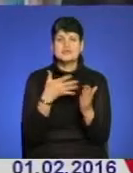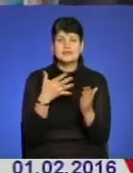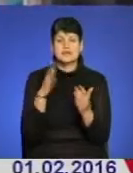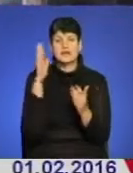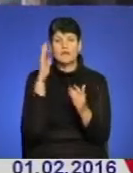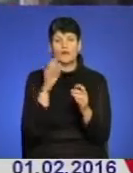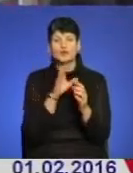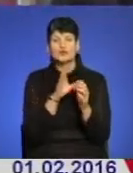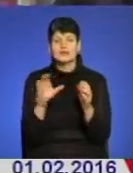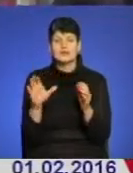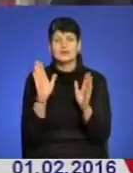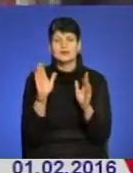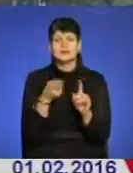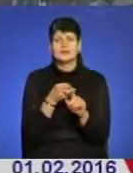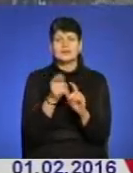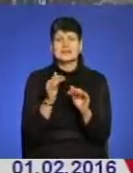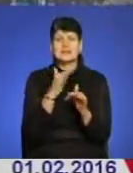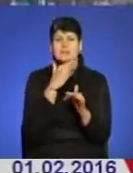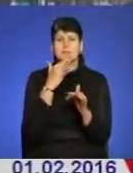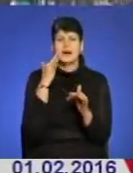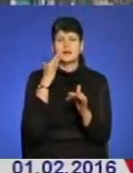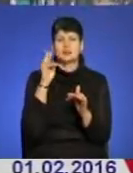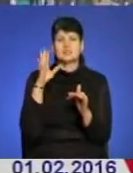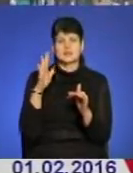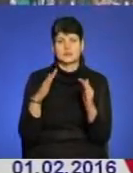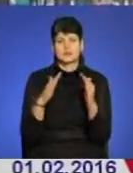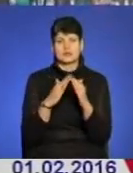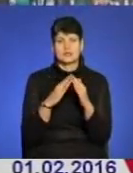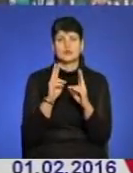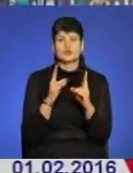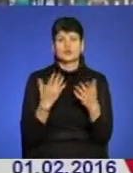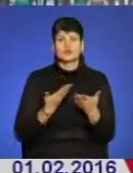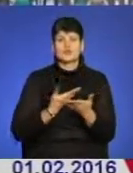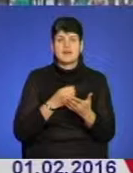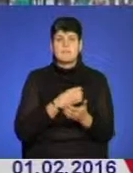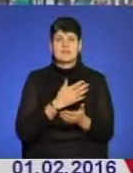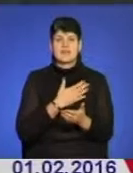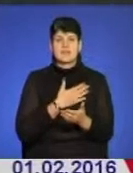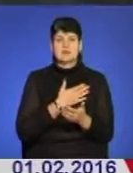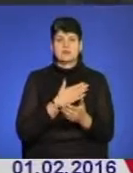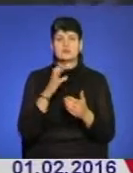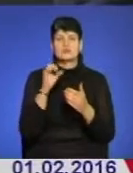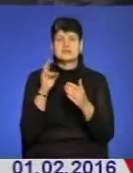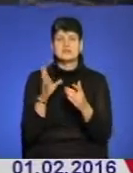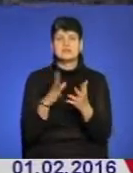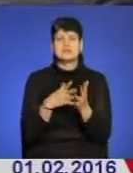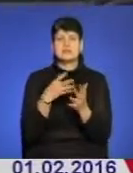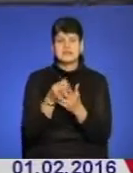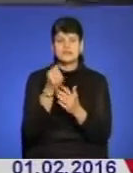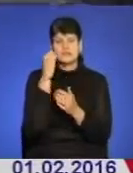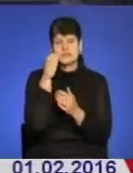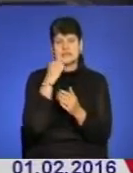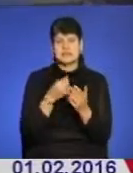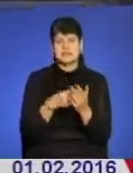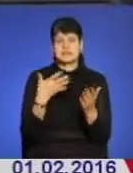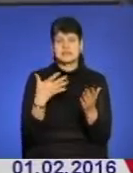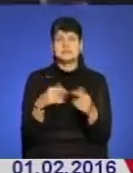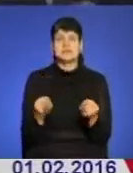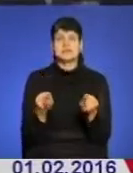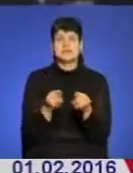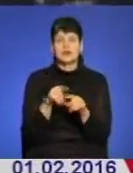виконані роботи. Що стосується абонентського обслуговування, то з 1 лютого 2016 року окремою платою вони не будуть